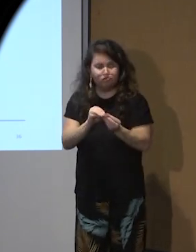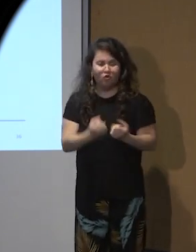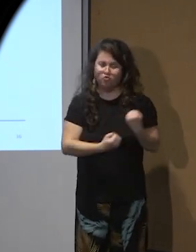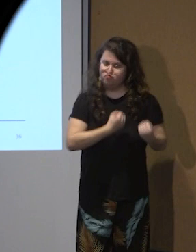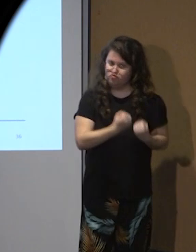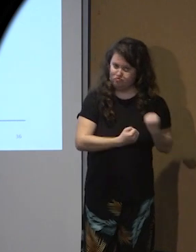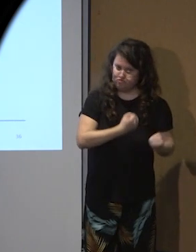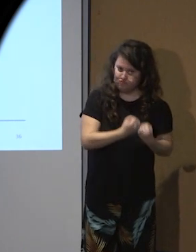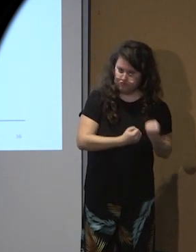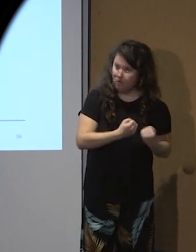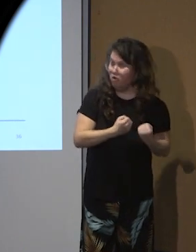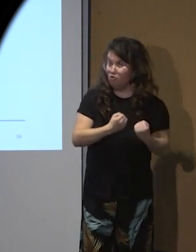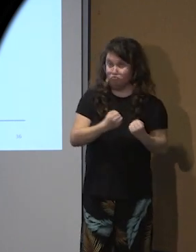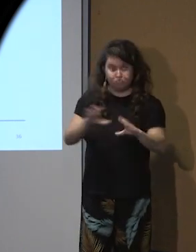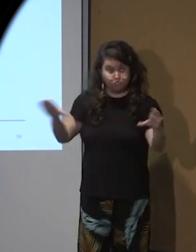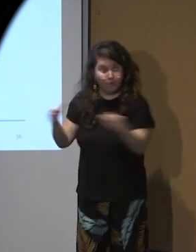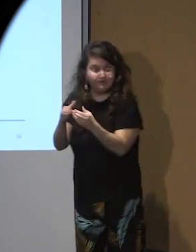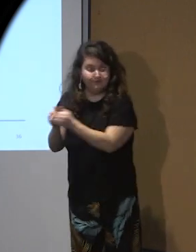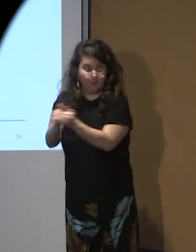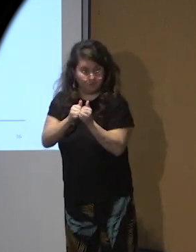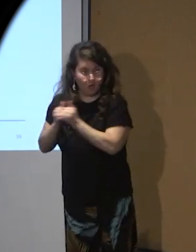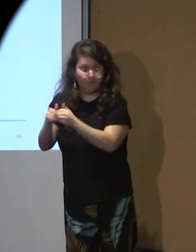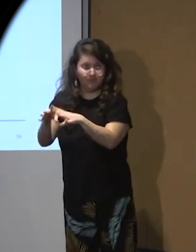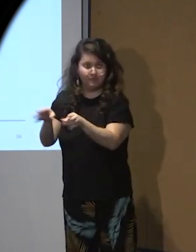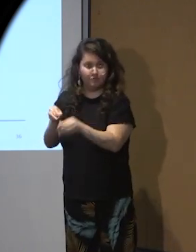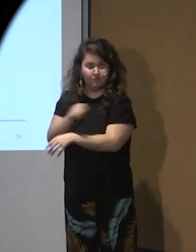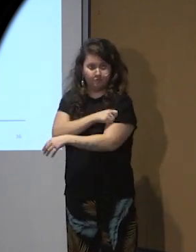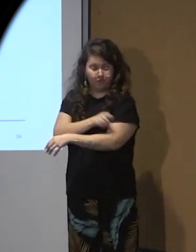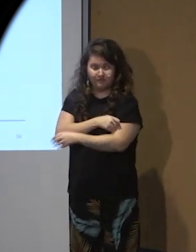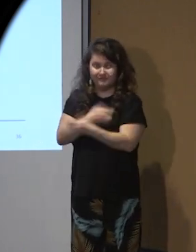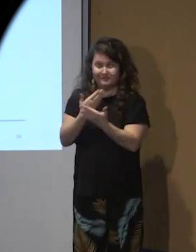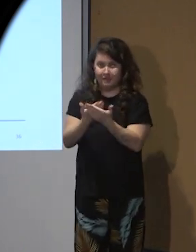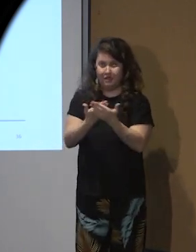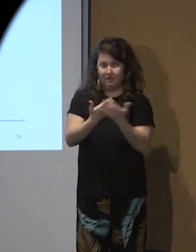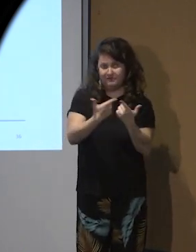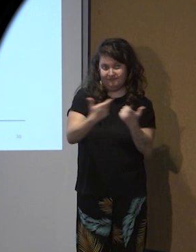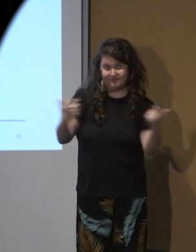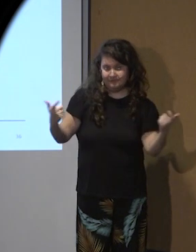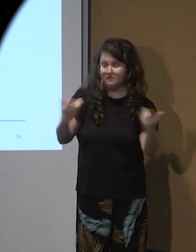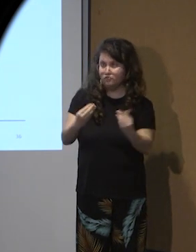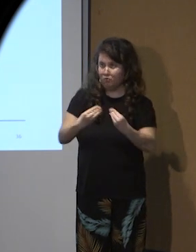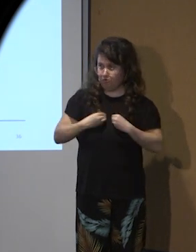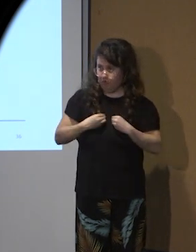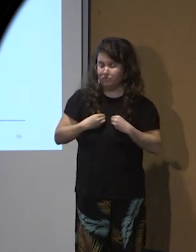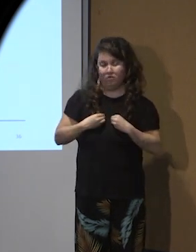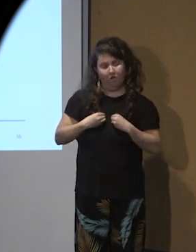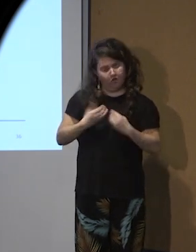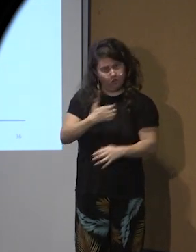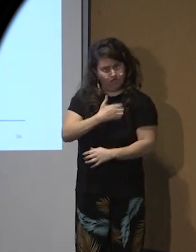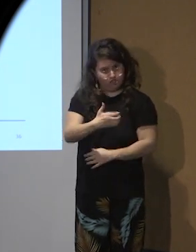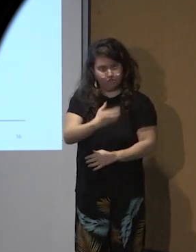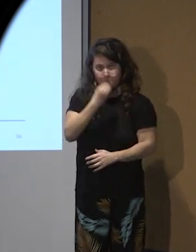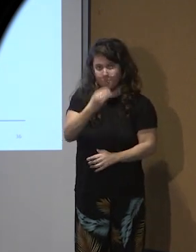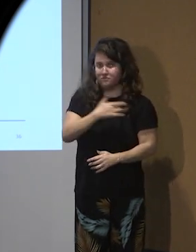footing, un sport collectif. Voilà. La D'accord. diversification, elle est enrichissante pour la santé psychique, mentale,